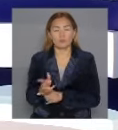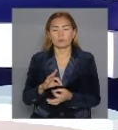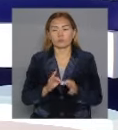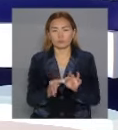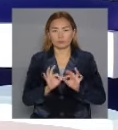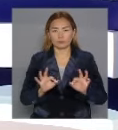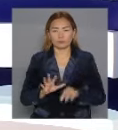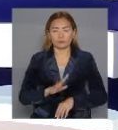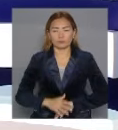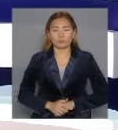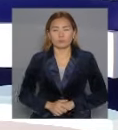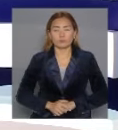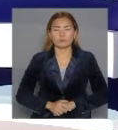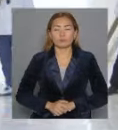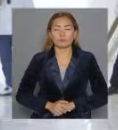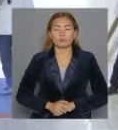қыр-сырын үйретті.